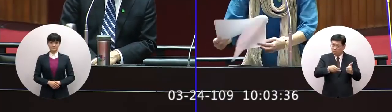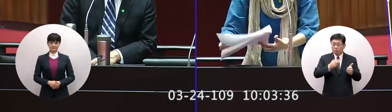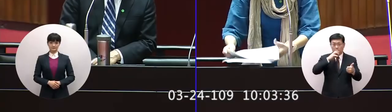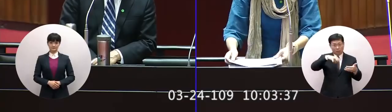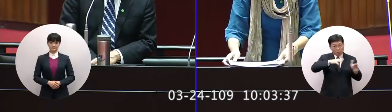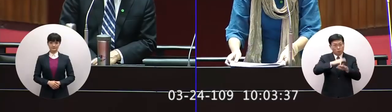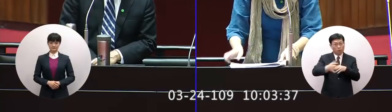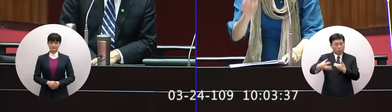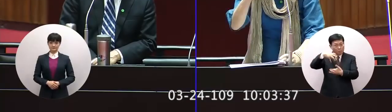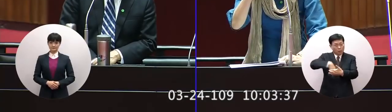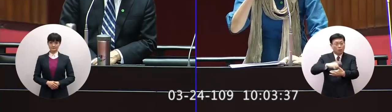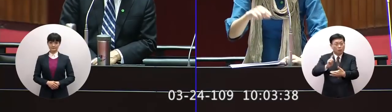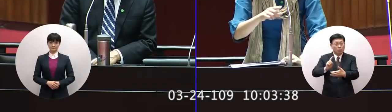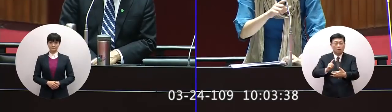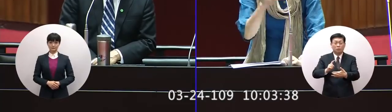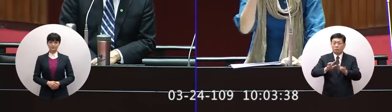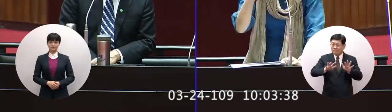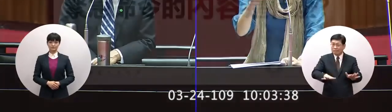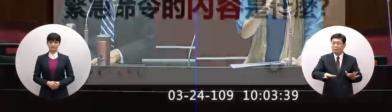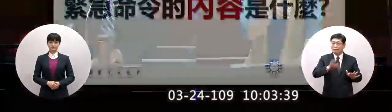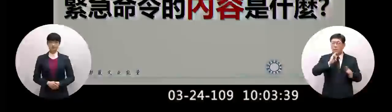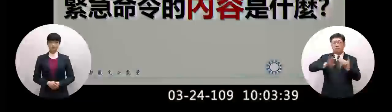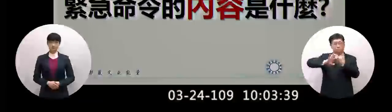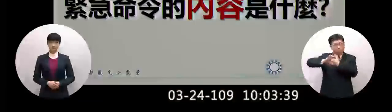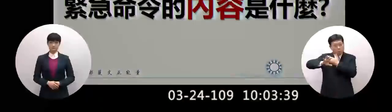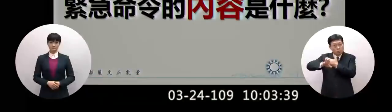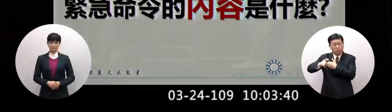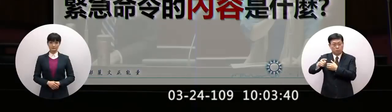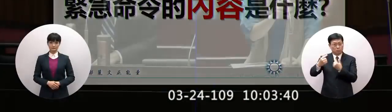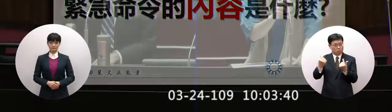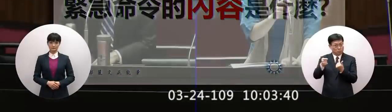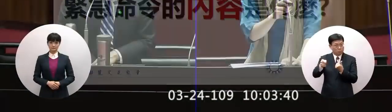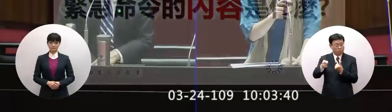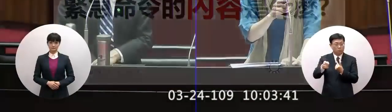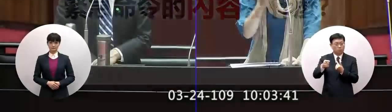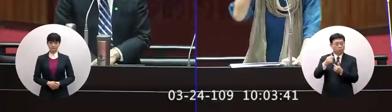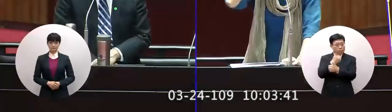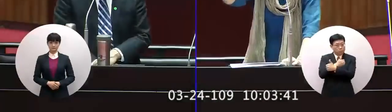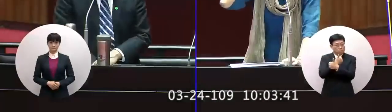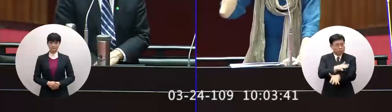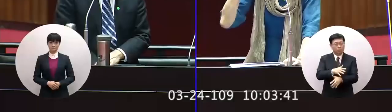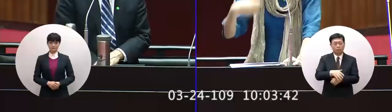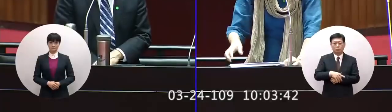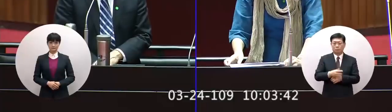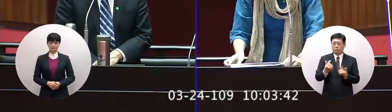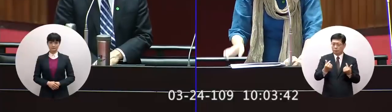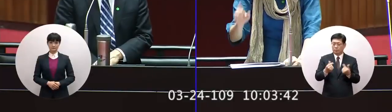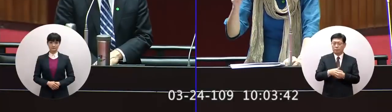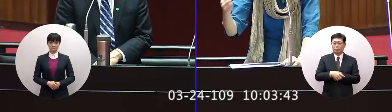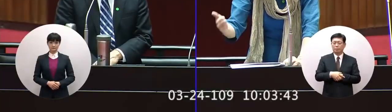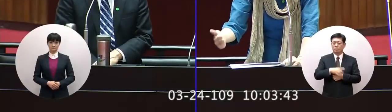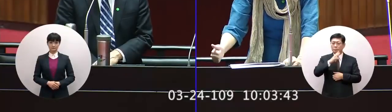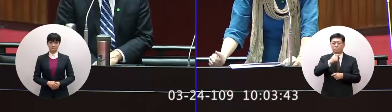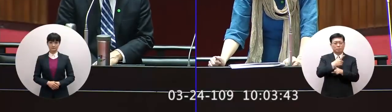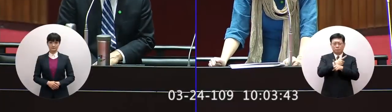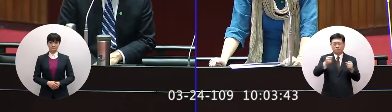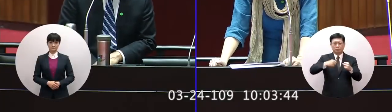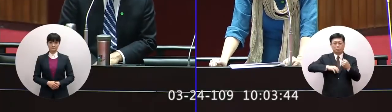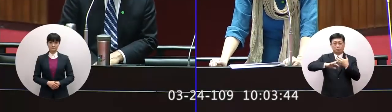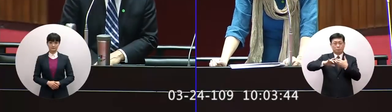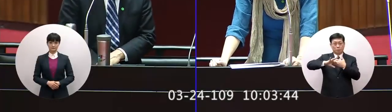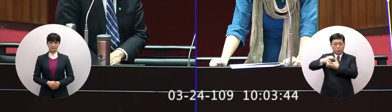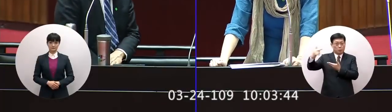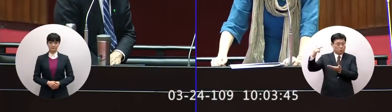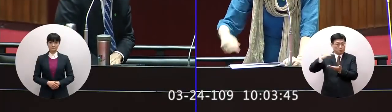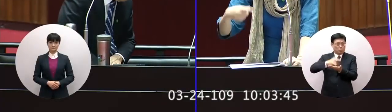命令的内容会包括什么？我们以现在其他国家的经验来看的话，它包括譬如说全面禁止国际航